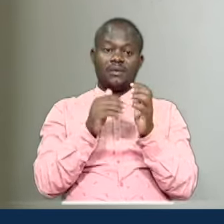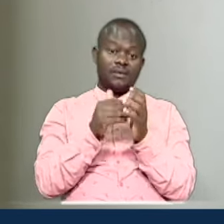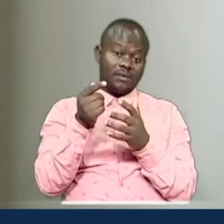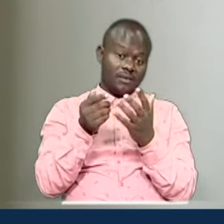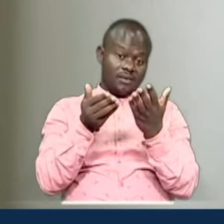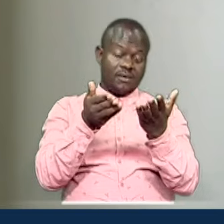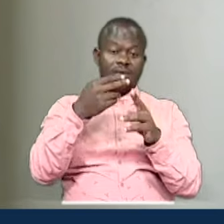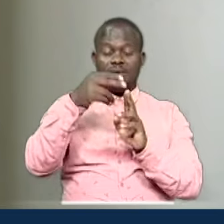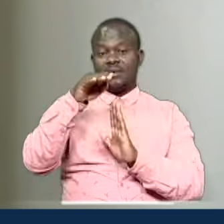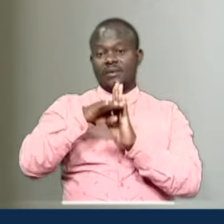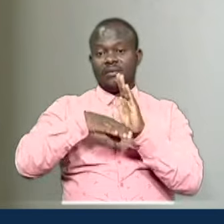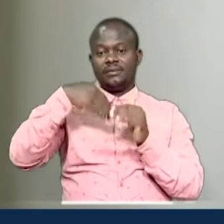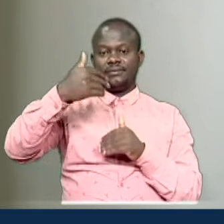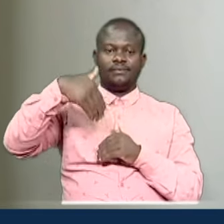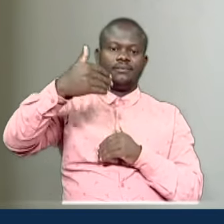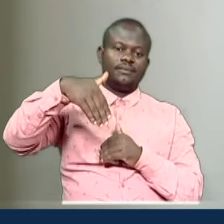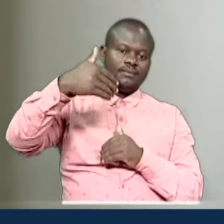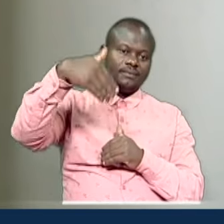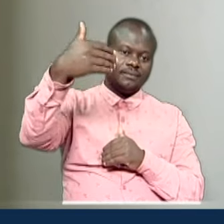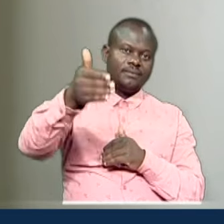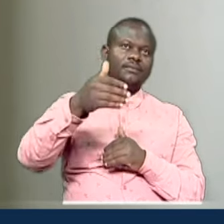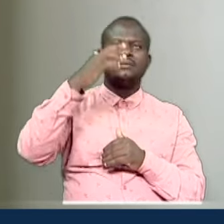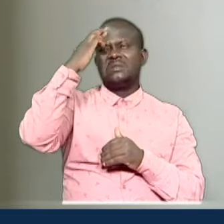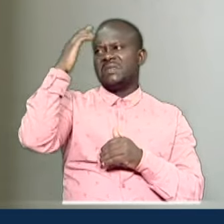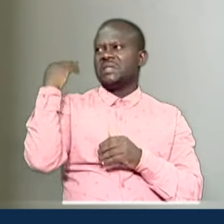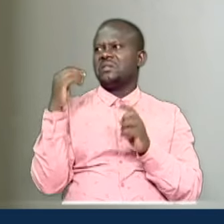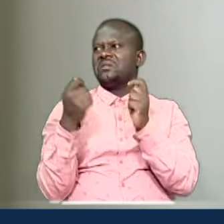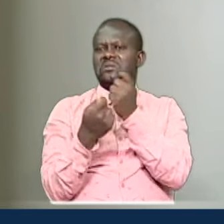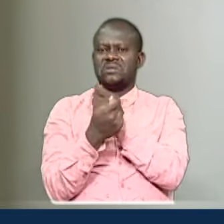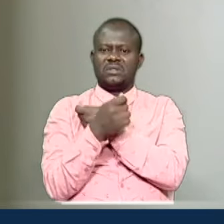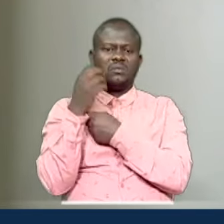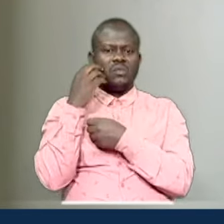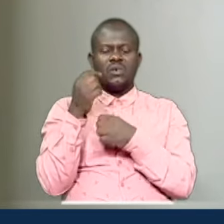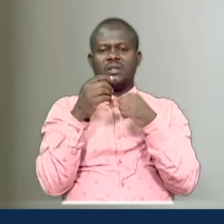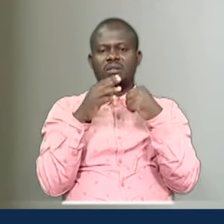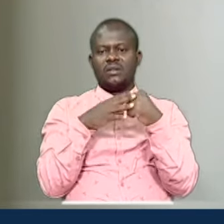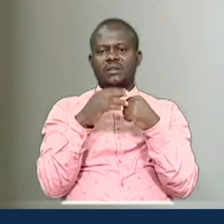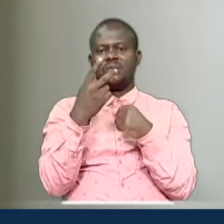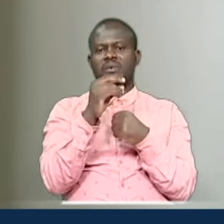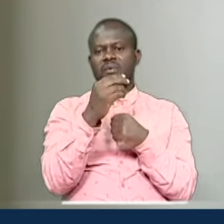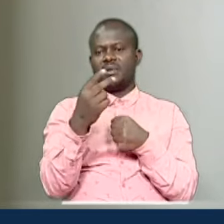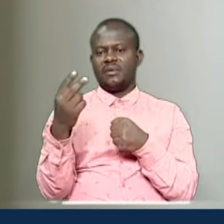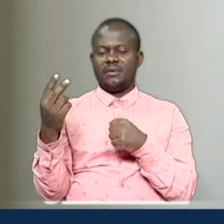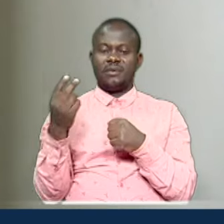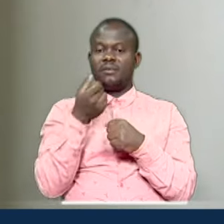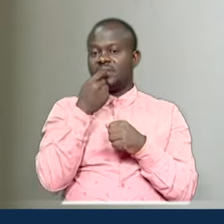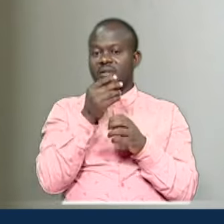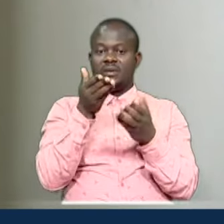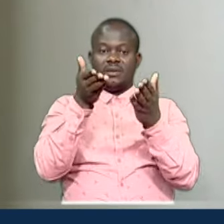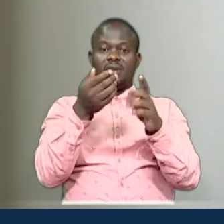urwo rutonde ruvugururwa buri gihe rwari kwa kuvugururwa muri Nzeri 2022 imiti yari iriho iva